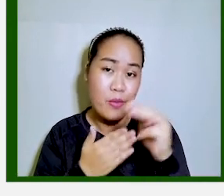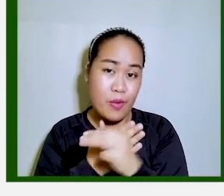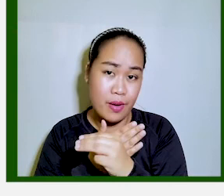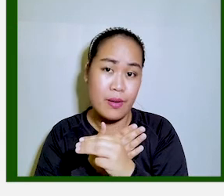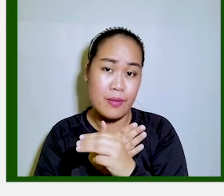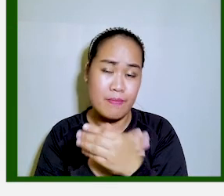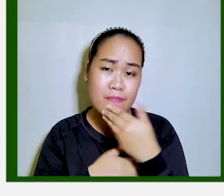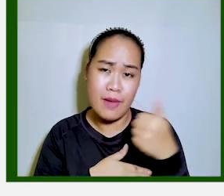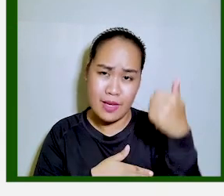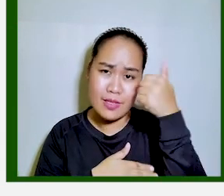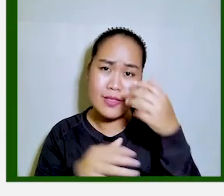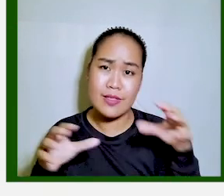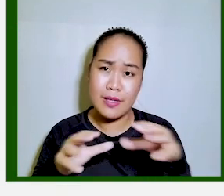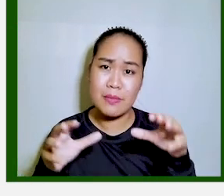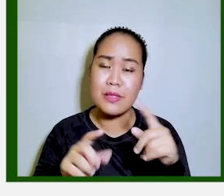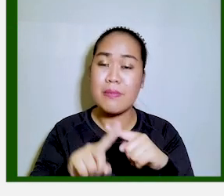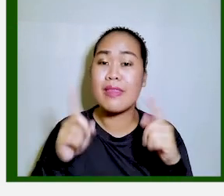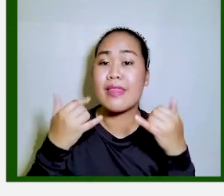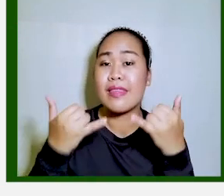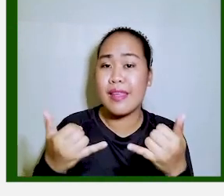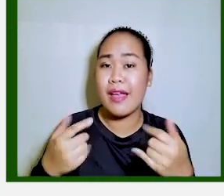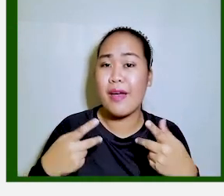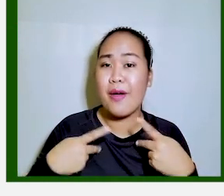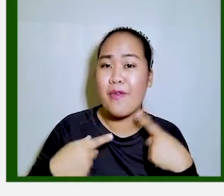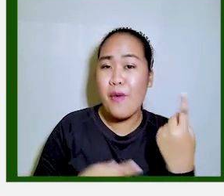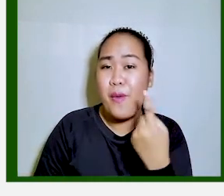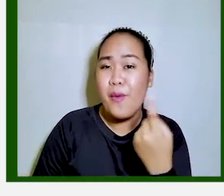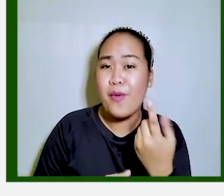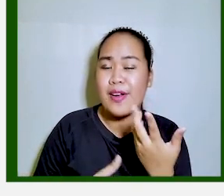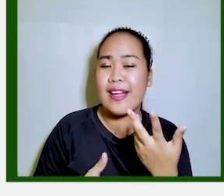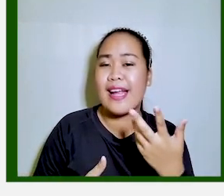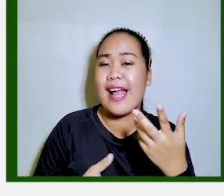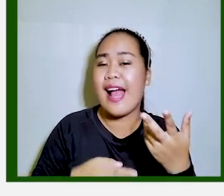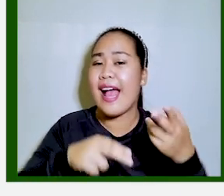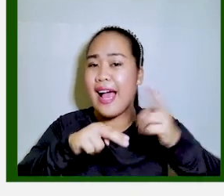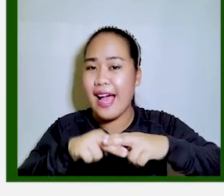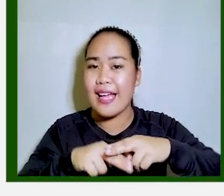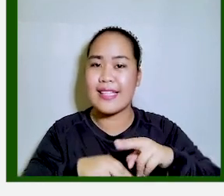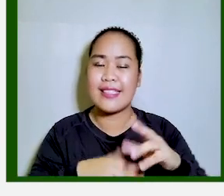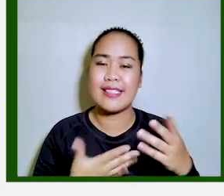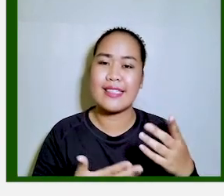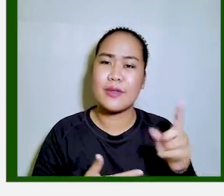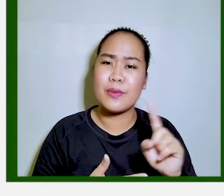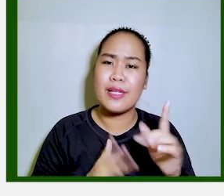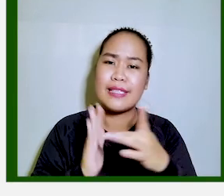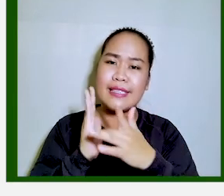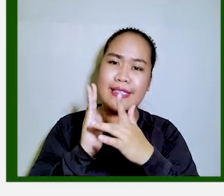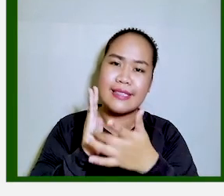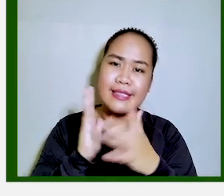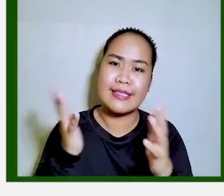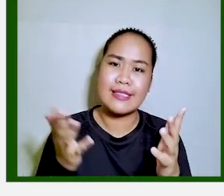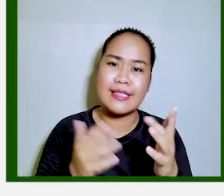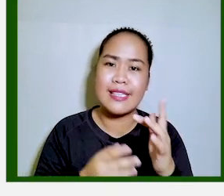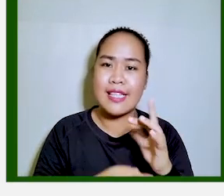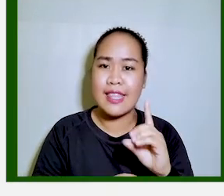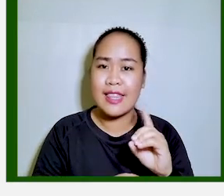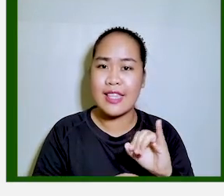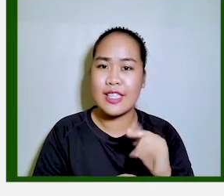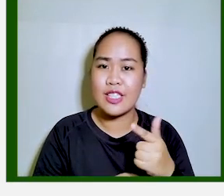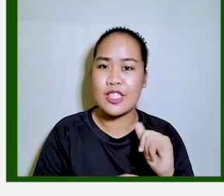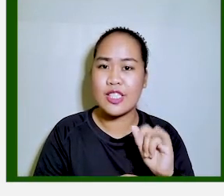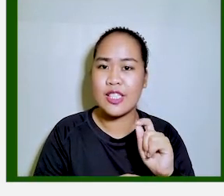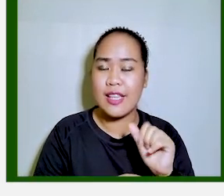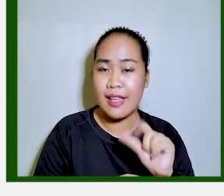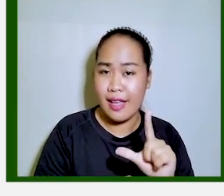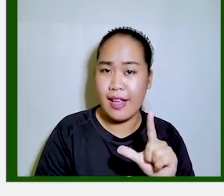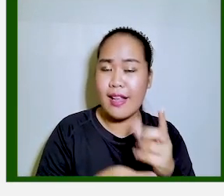ating mga digital applications o sa mga software solutions na ating ina-adapt para mas maging